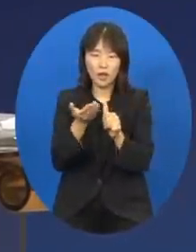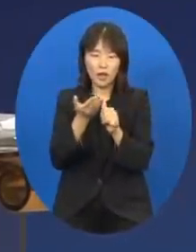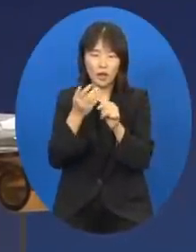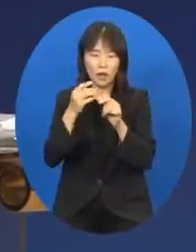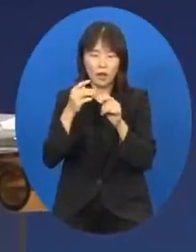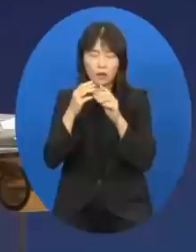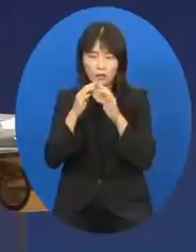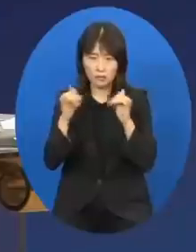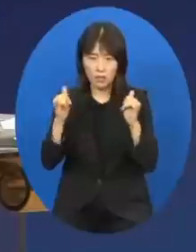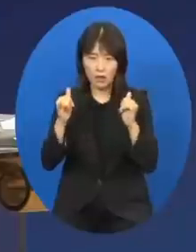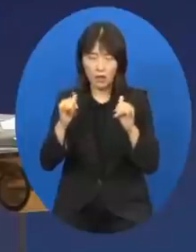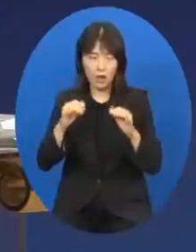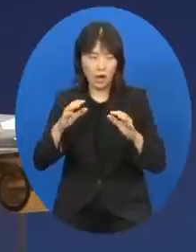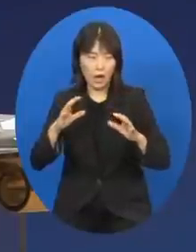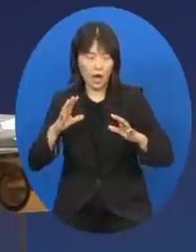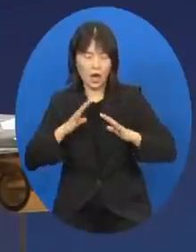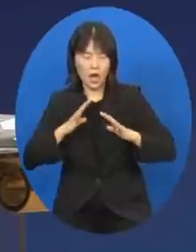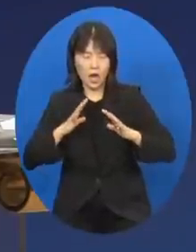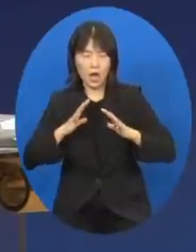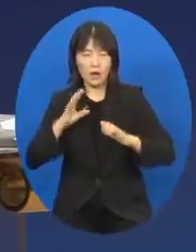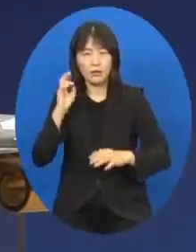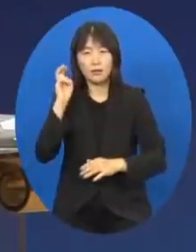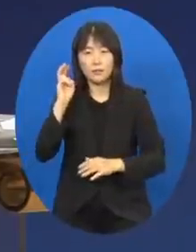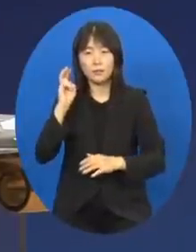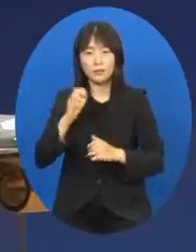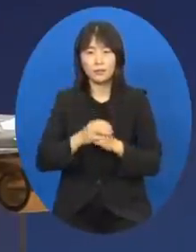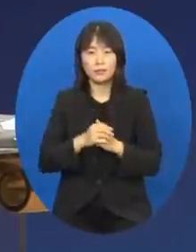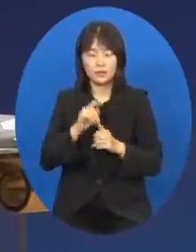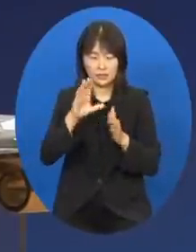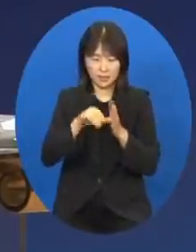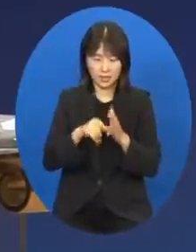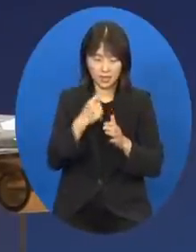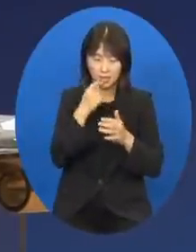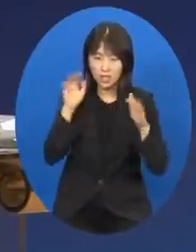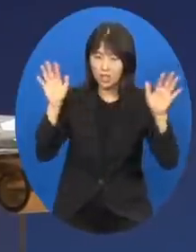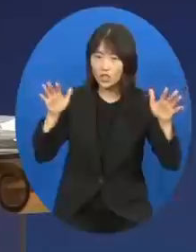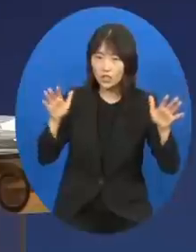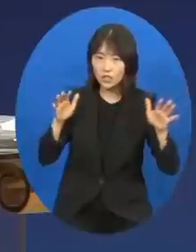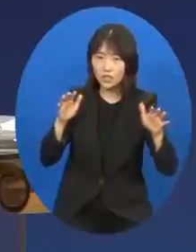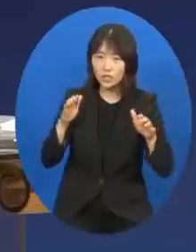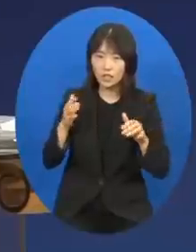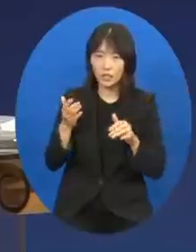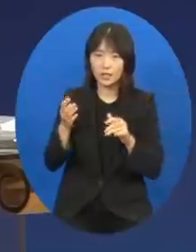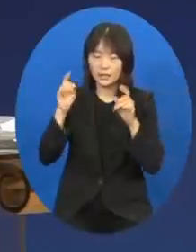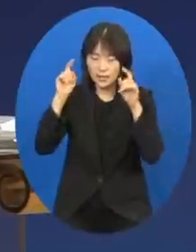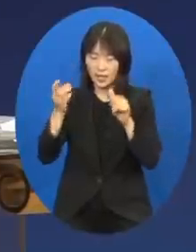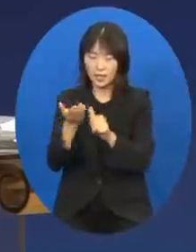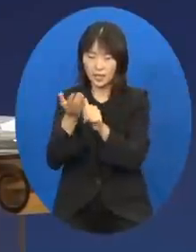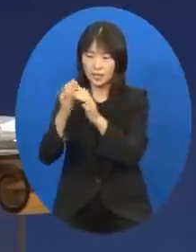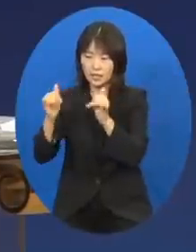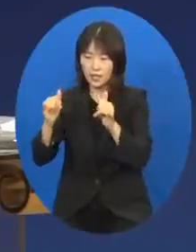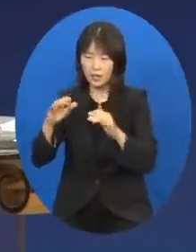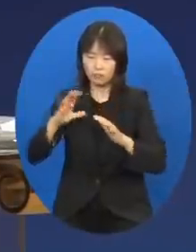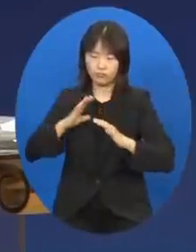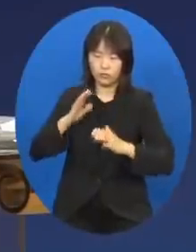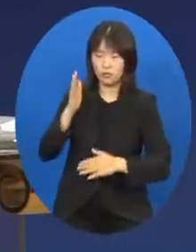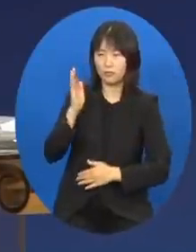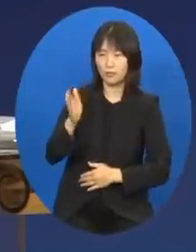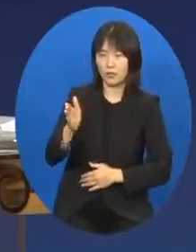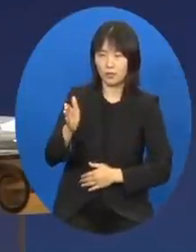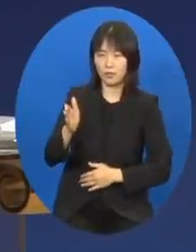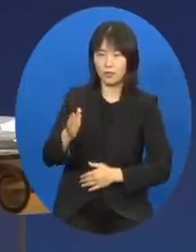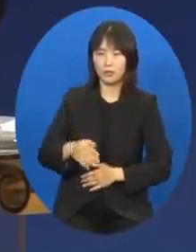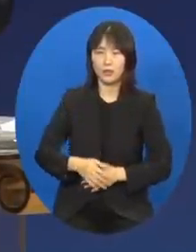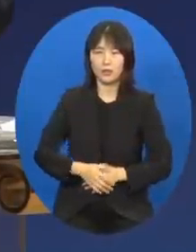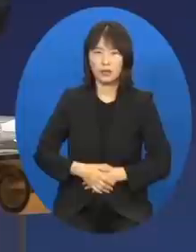놀랐고 또 무서웠겠습니까? 그때 천사들이 그 목자들에게 무서워하지 마라